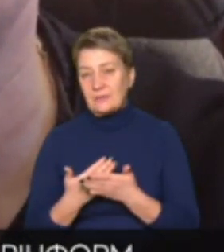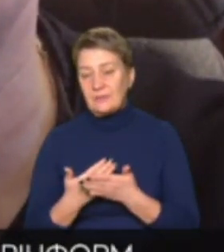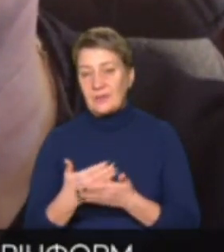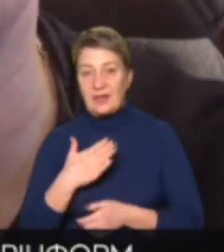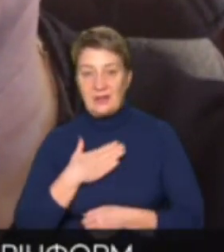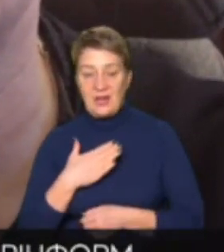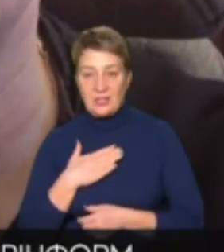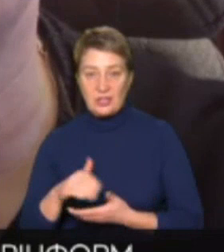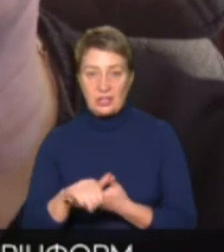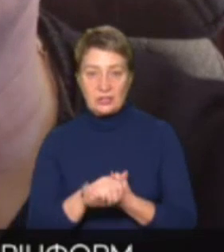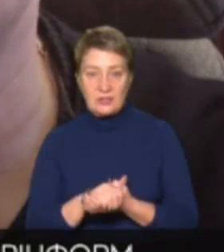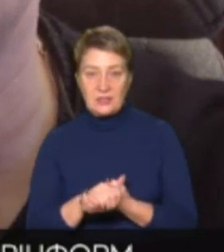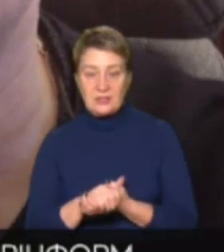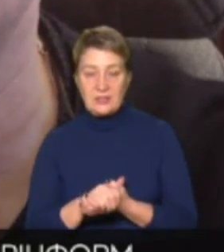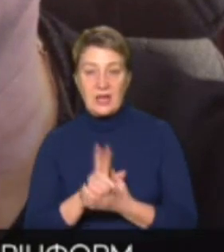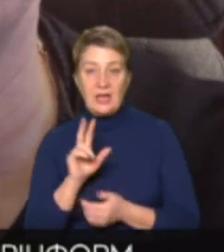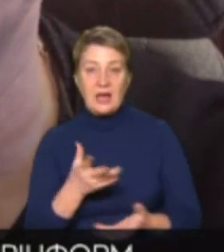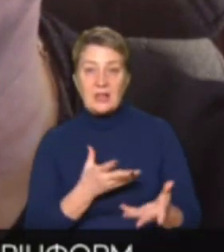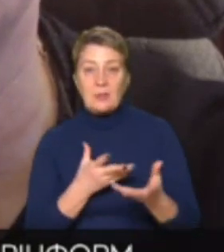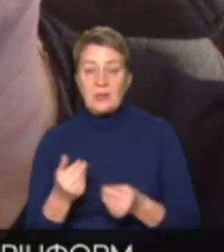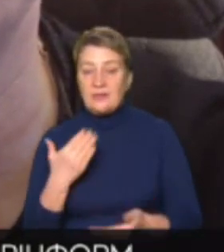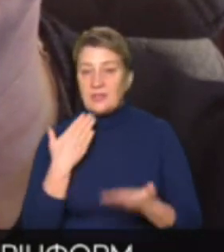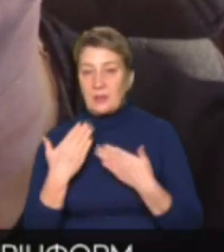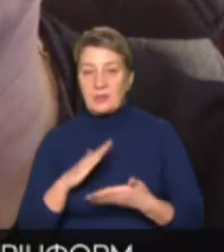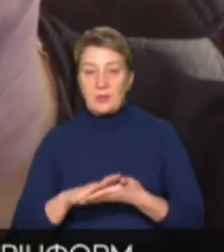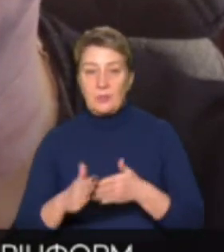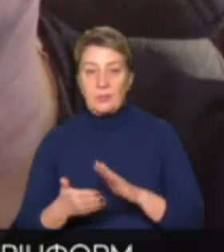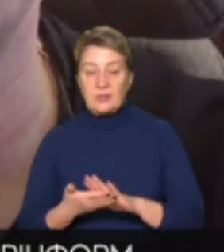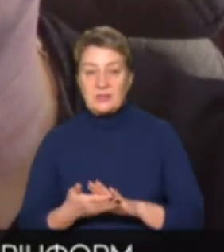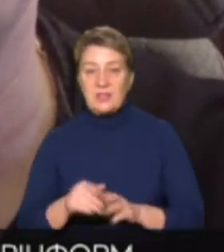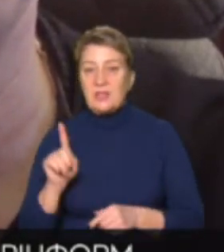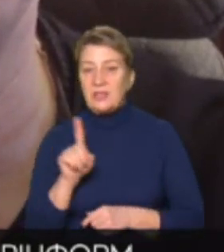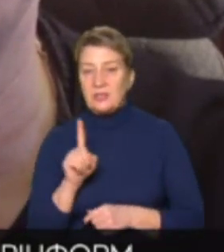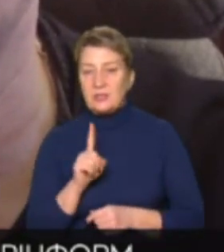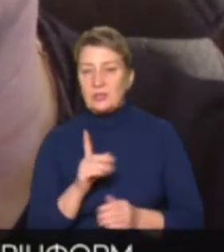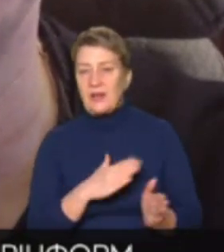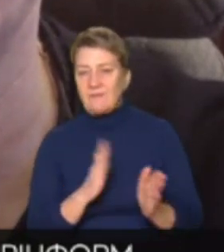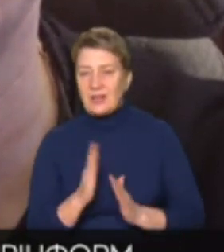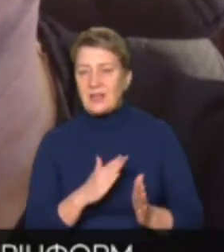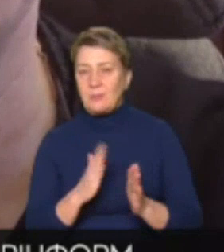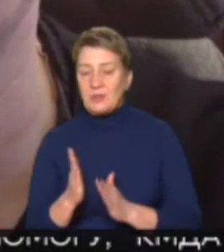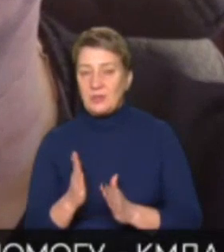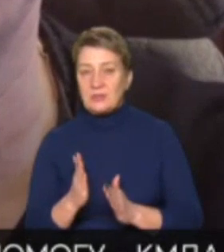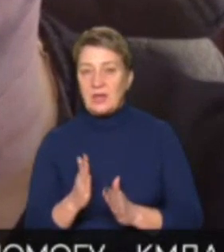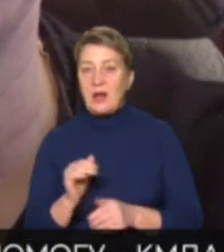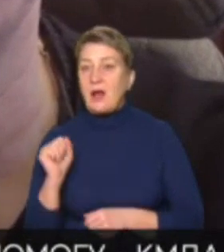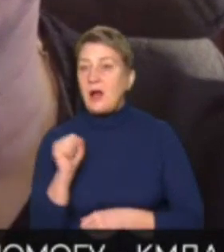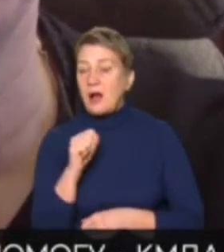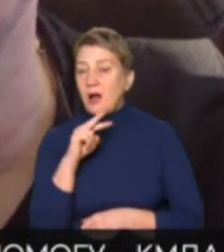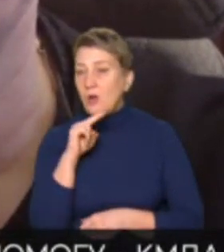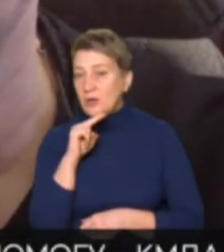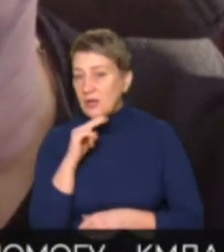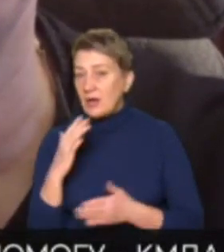союзники, скажімо так, якось впливали на їхню переговорну позицію, і щось воно відтерміновувалося. А з Кореєю так виходить, що і